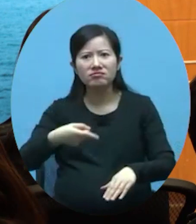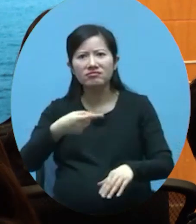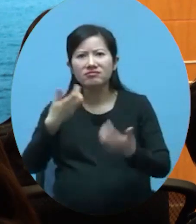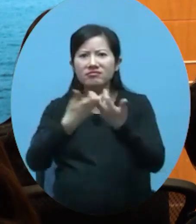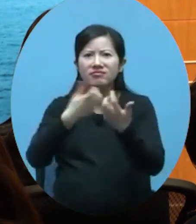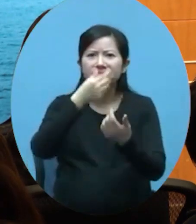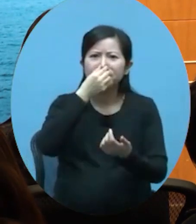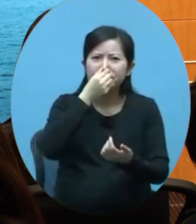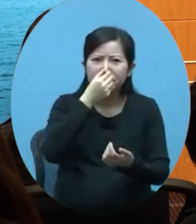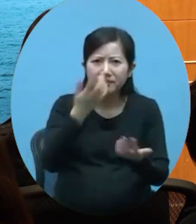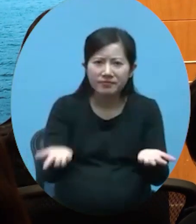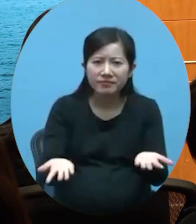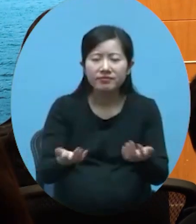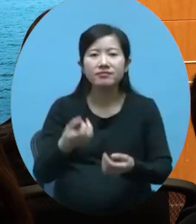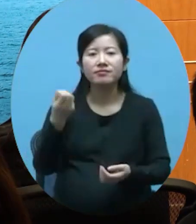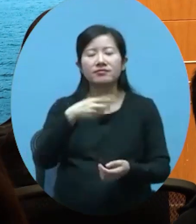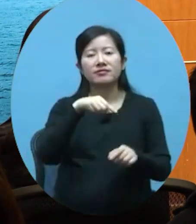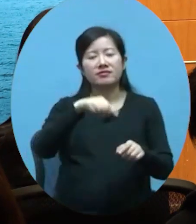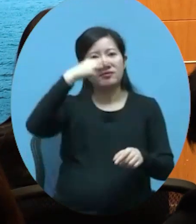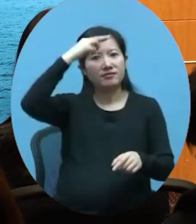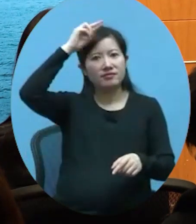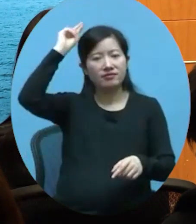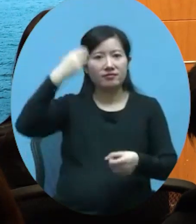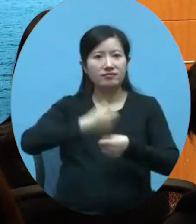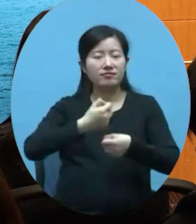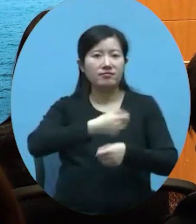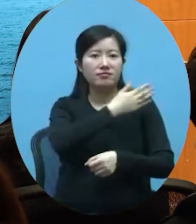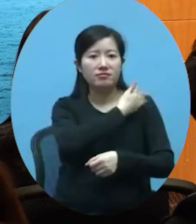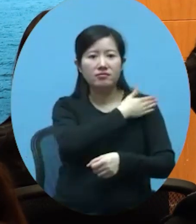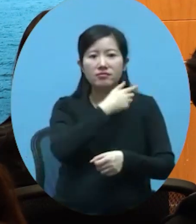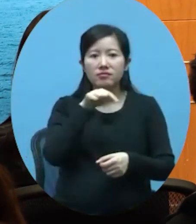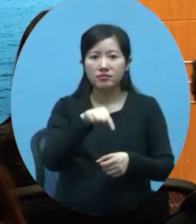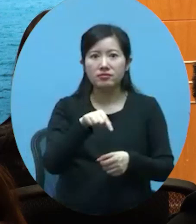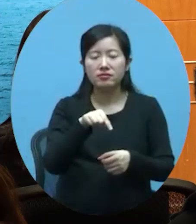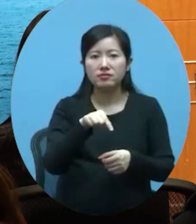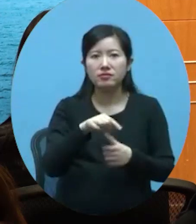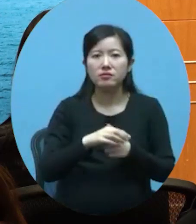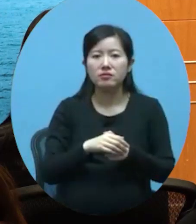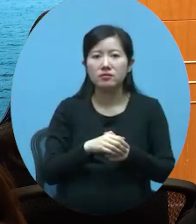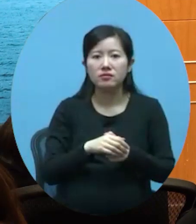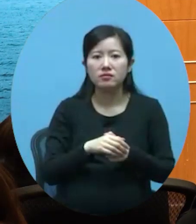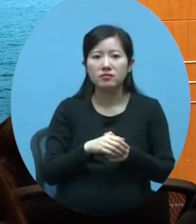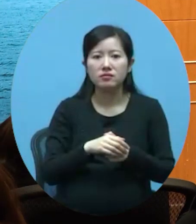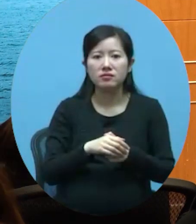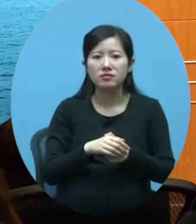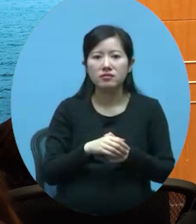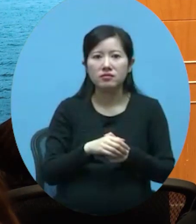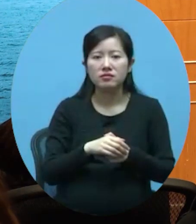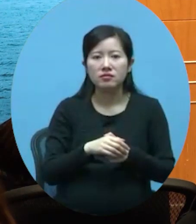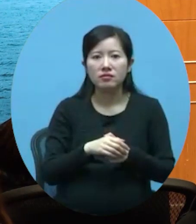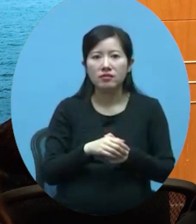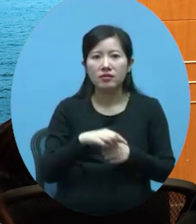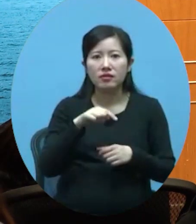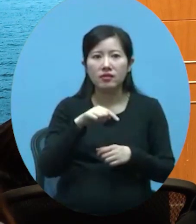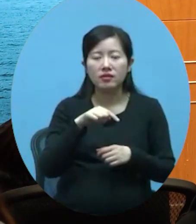那第二個問題想問一下外用那裡那剛才就是說他首先想問一下是不是第一次在